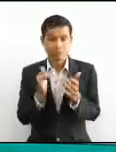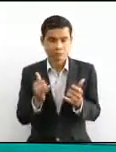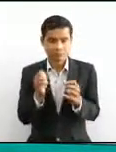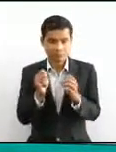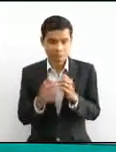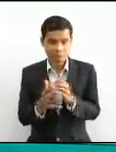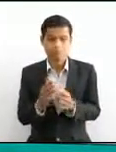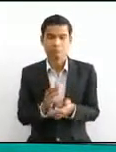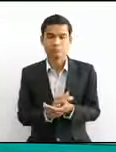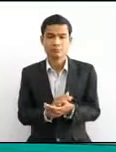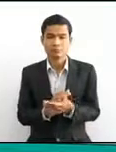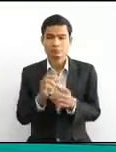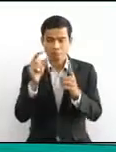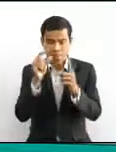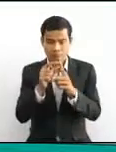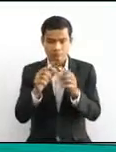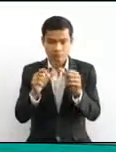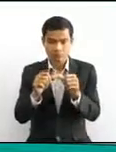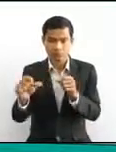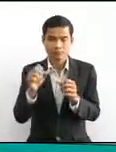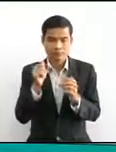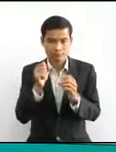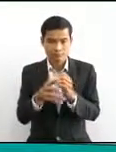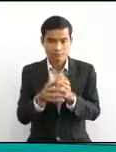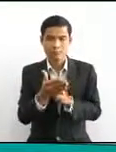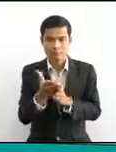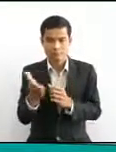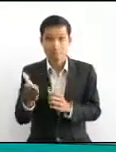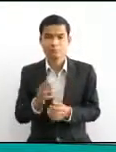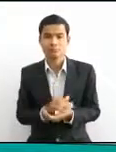tiết nếp chiên và tọt tiết ta chập đam